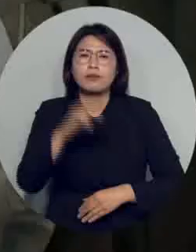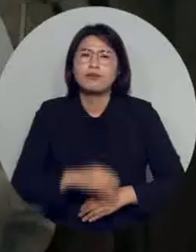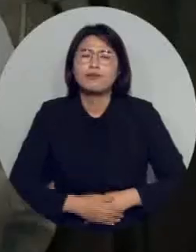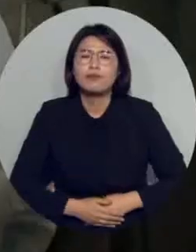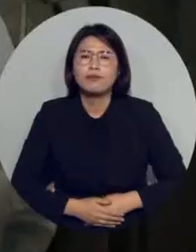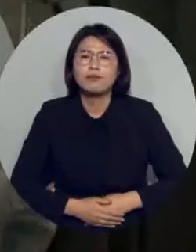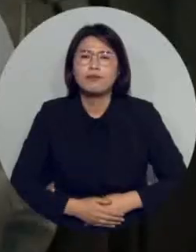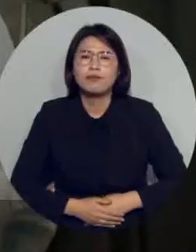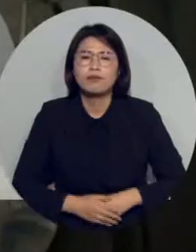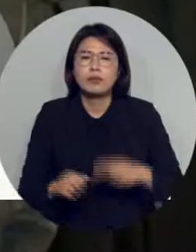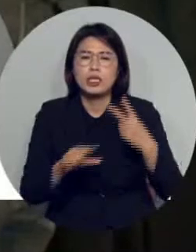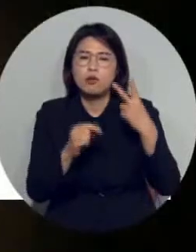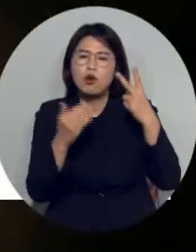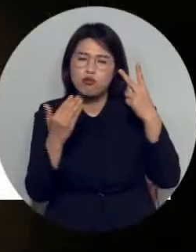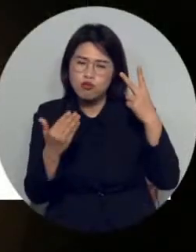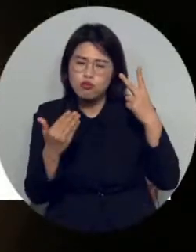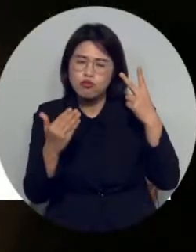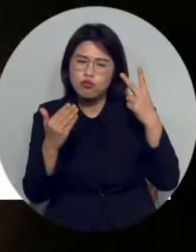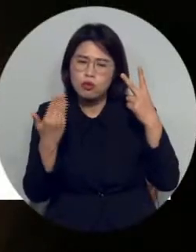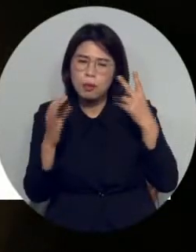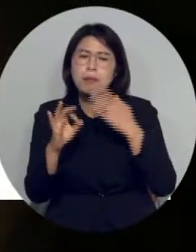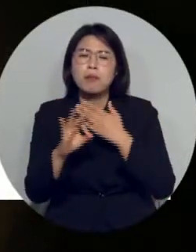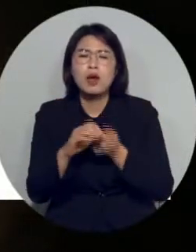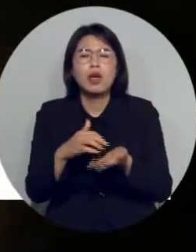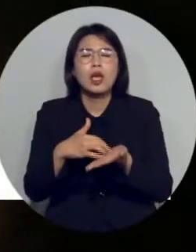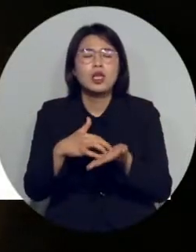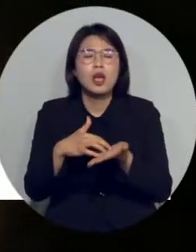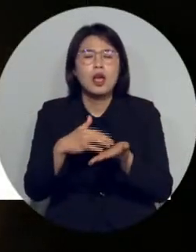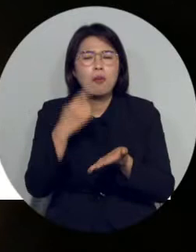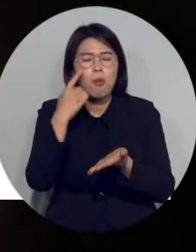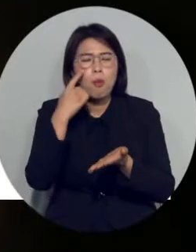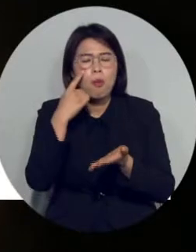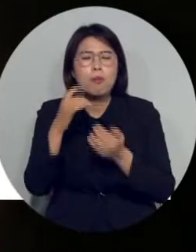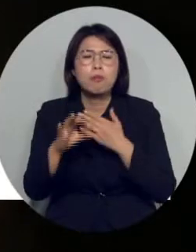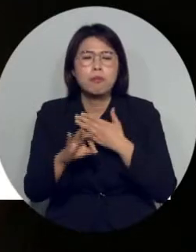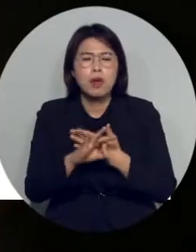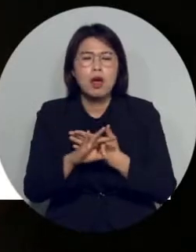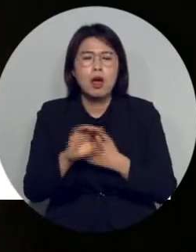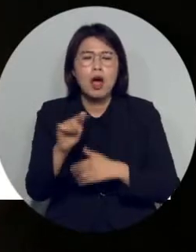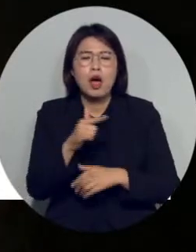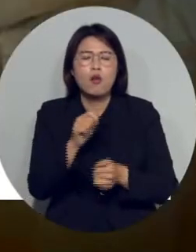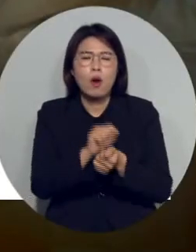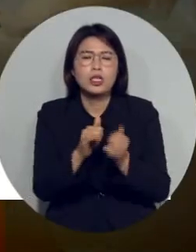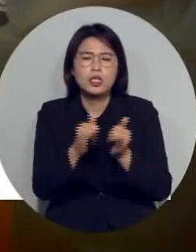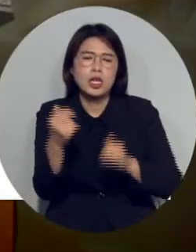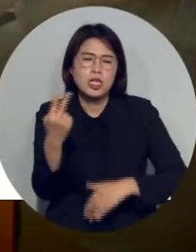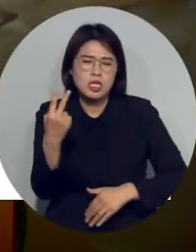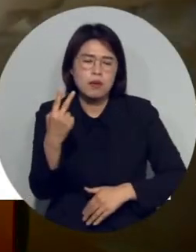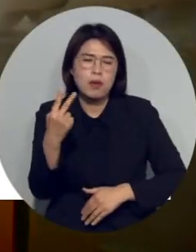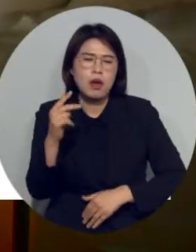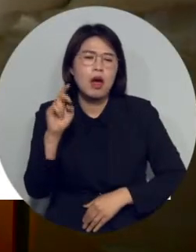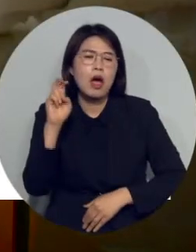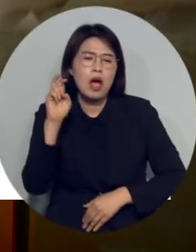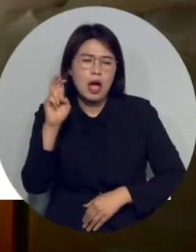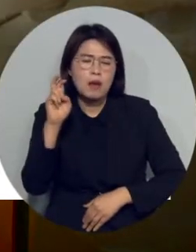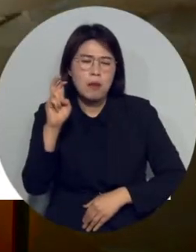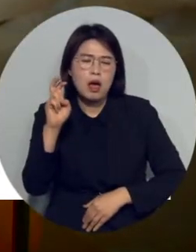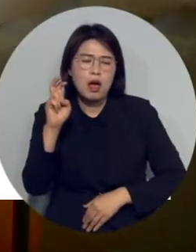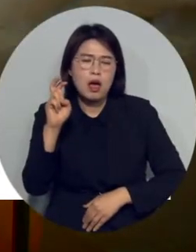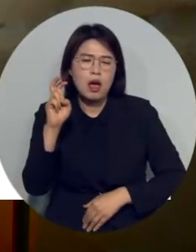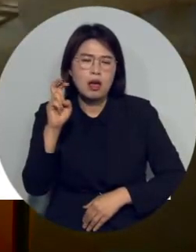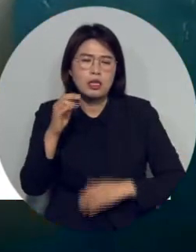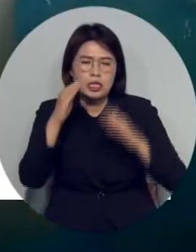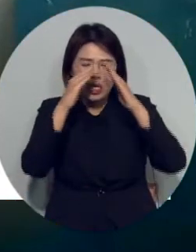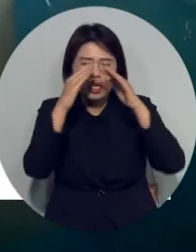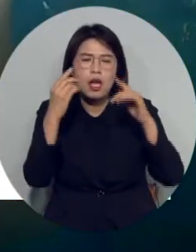이걸 9일 쯤 되면 은 추가를 해 보면 은 예약자가 2천 명이 될 것 같고 예상되고 후기에 따라서 제